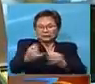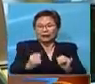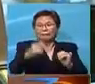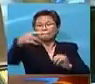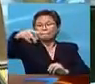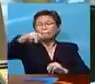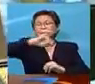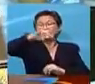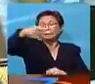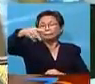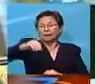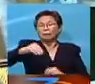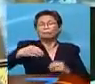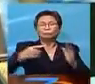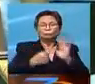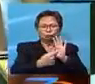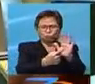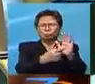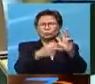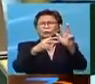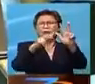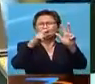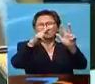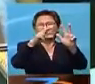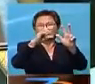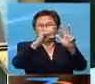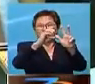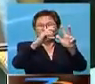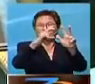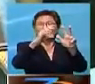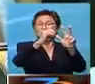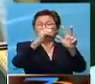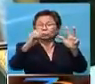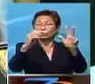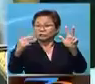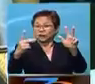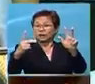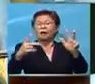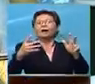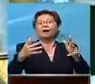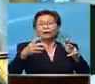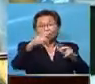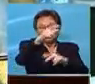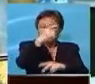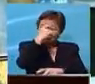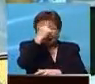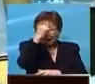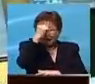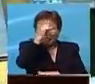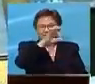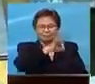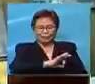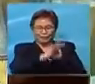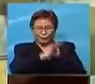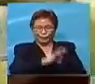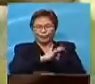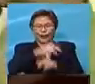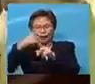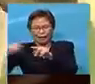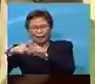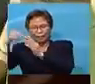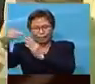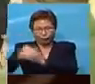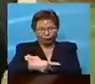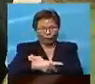Perdana Menteri itu menyaksikan lebih 300 r000 masyarakat India mendapat manfaat melalui pelbagai program yang diadakan fokus